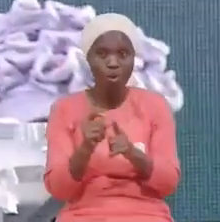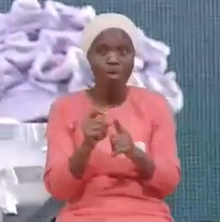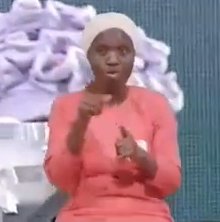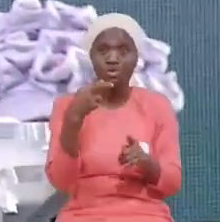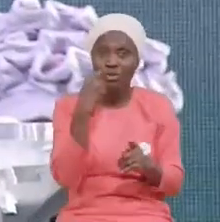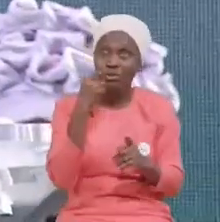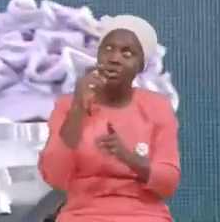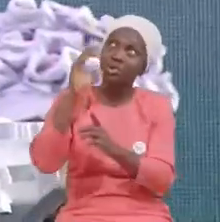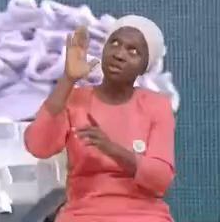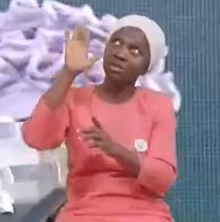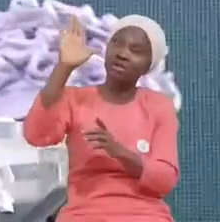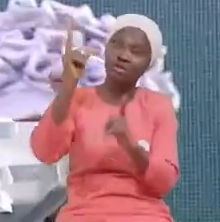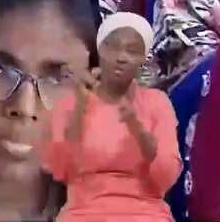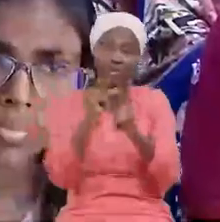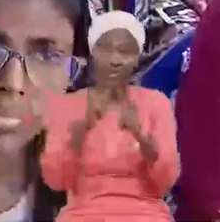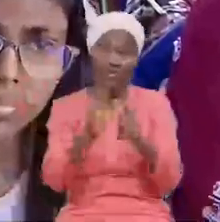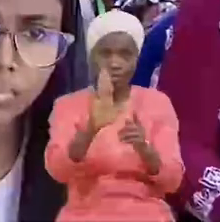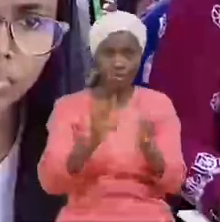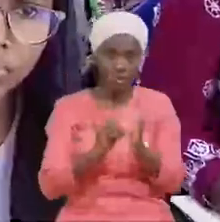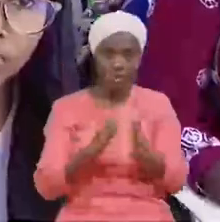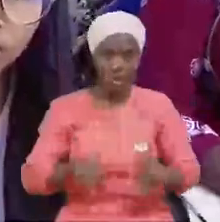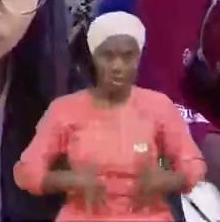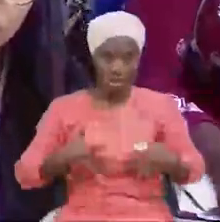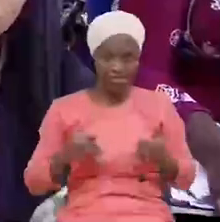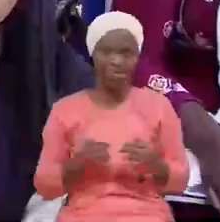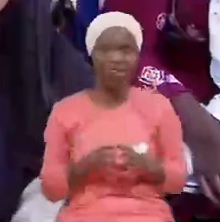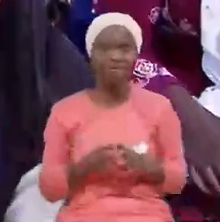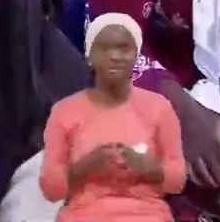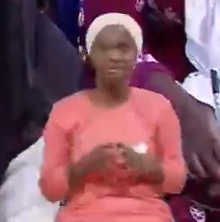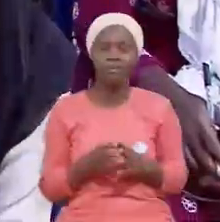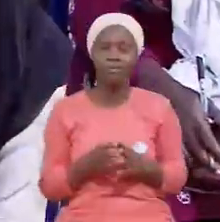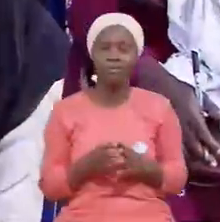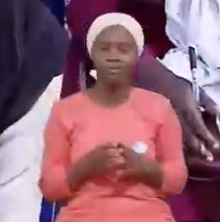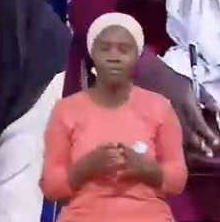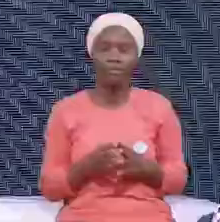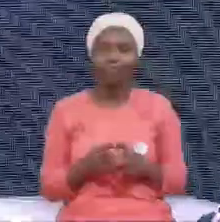et tu ne prononces pas tes propres paroles, mais tu prononces, déclare les paroles de Christ dans ta vie.